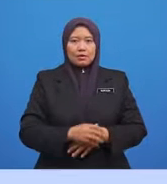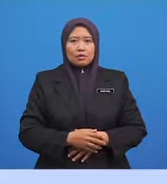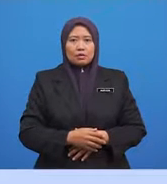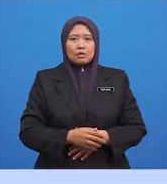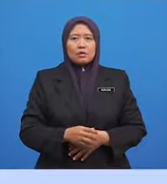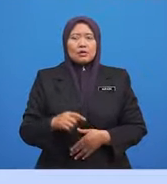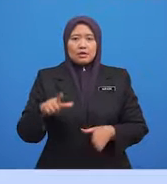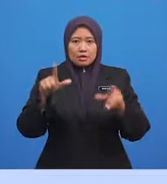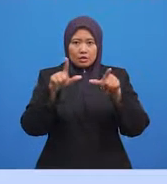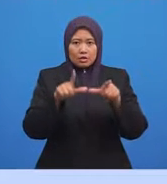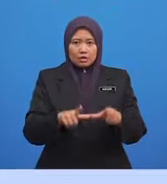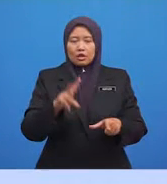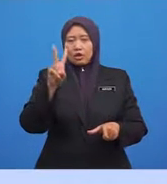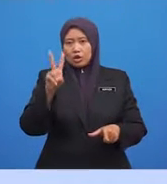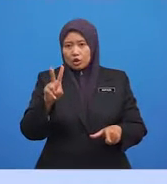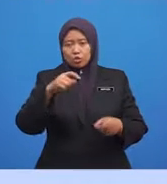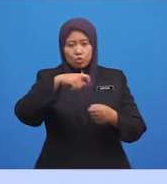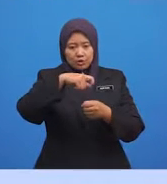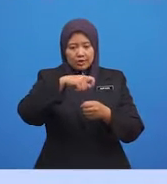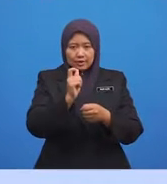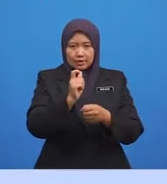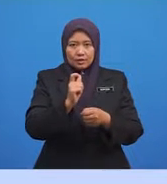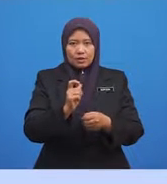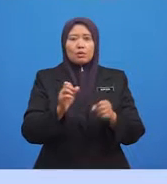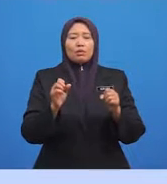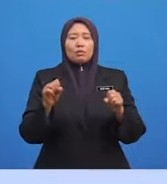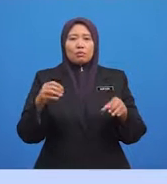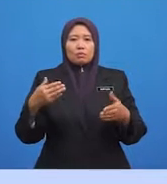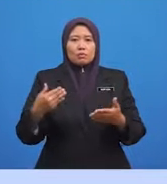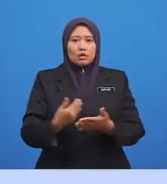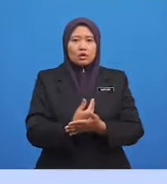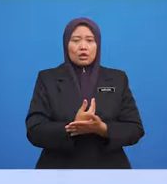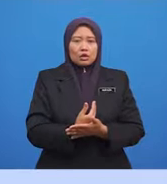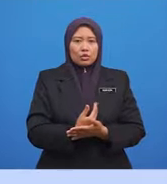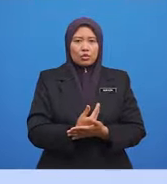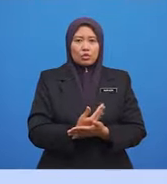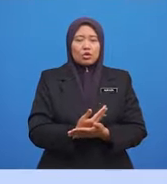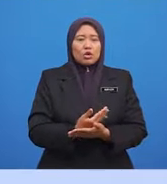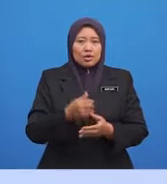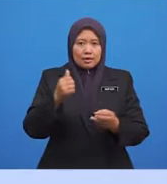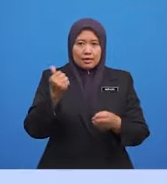dua tin sardin, barulah alatan yang kita gunakan seimbang.